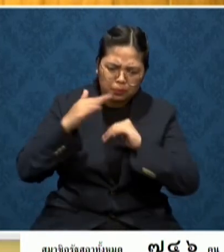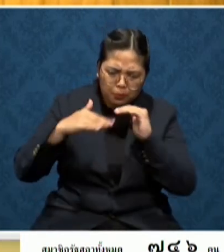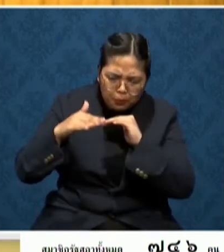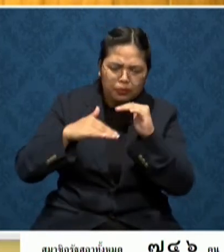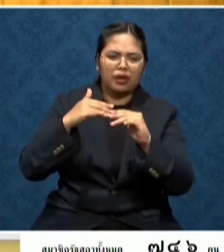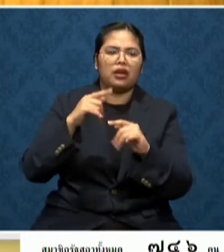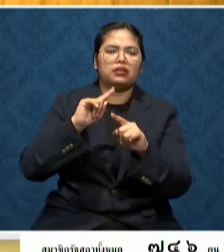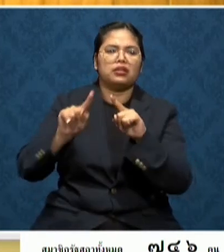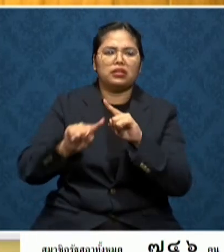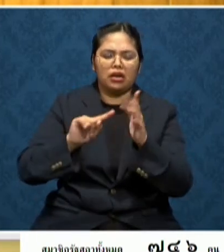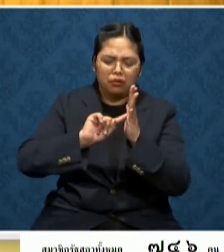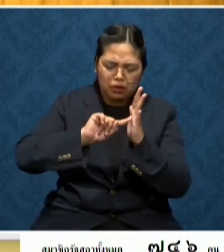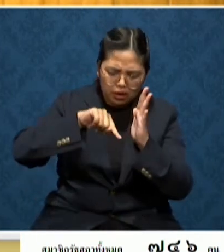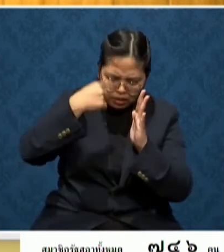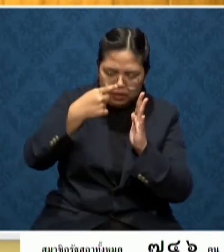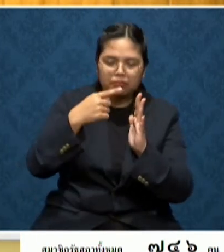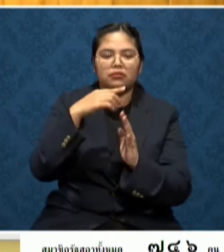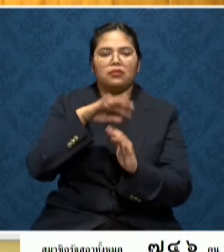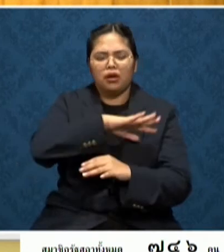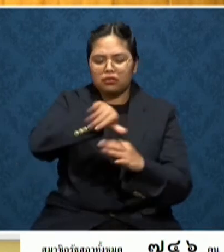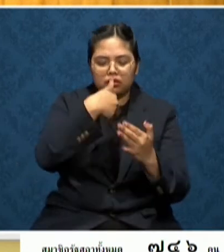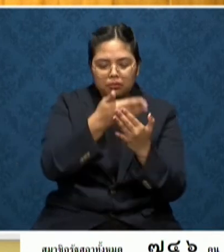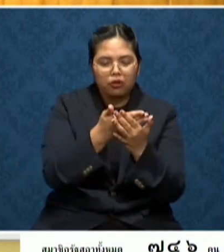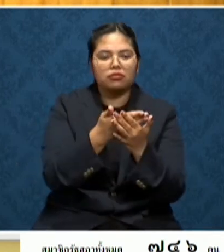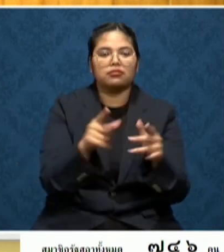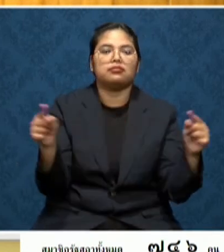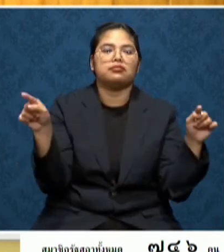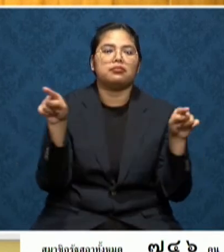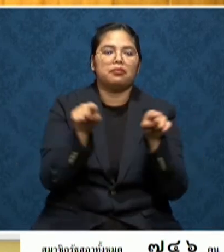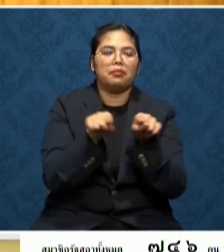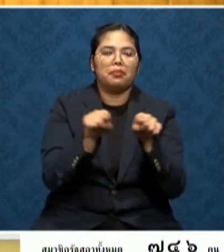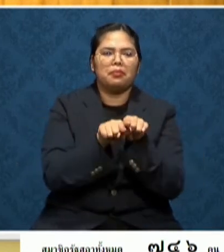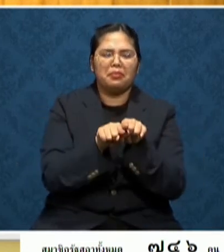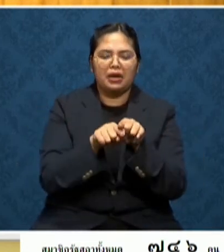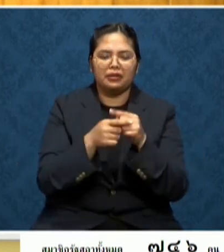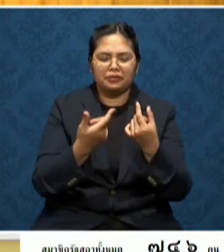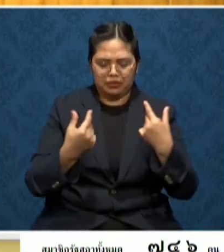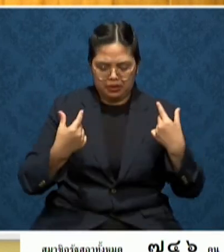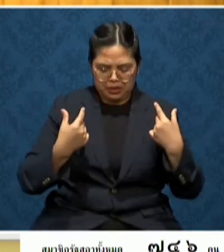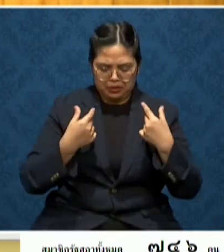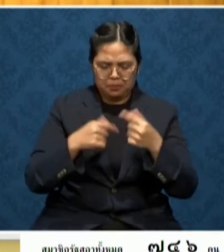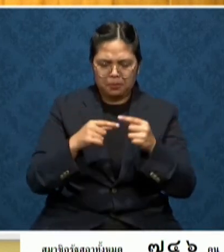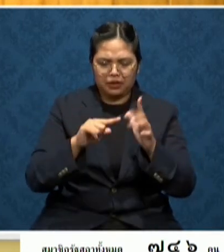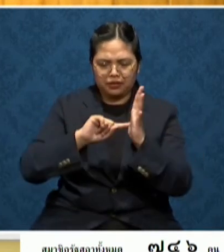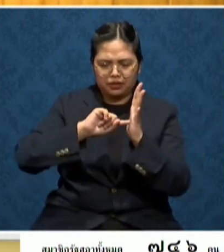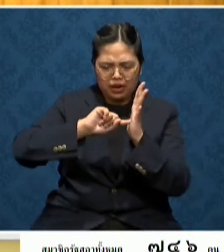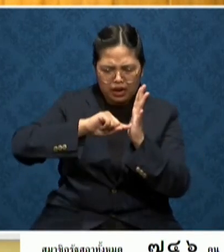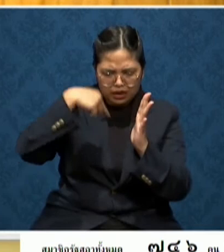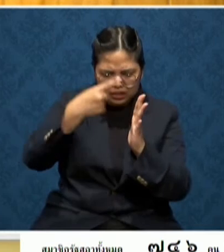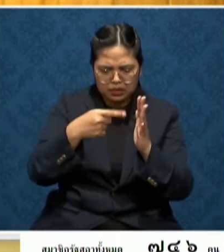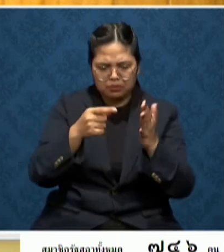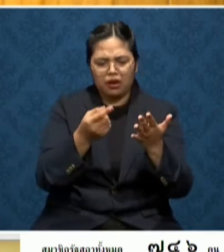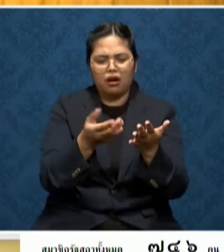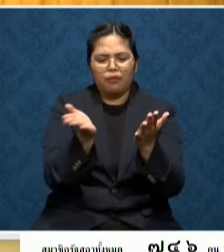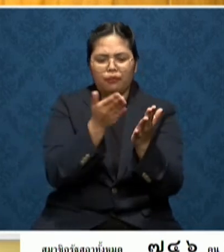ก็ถือว่าเป็นจุดเริ่มต้นทั้งหมดเปรียบเสมือนเป็นกระดุมเม็ดแรกของนโยบายทั้ง 14